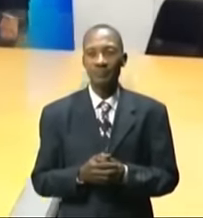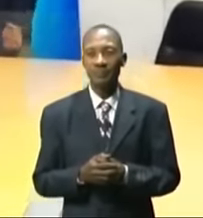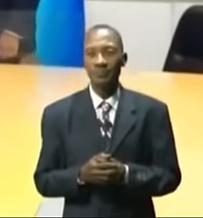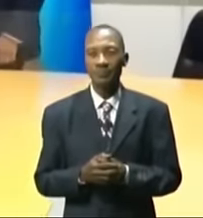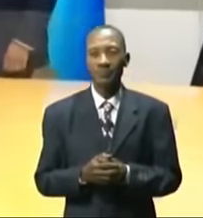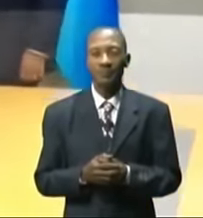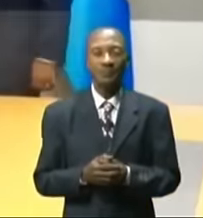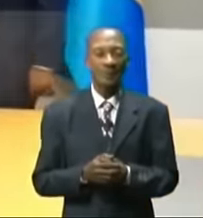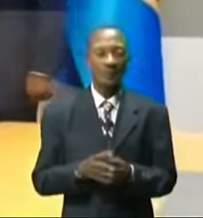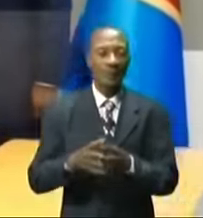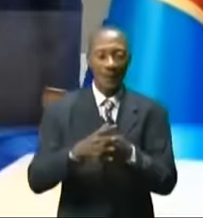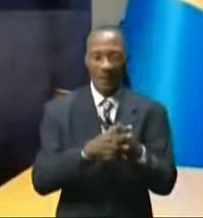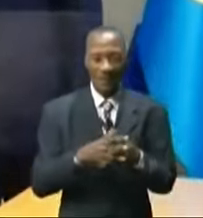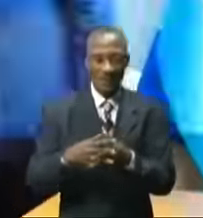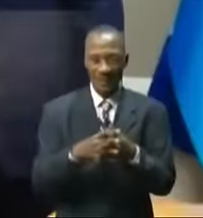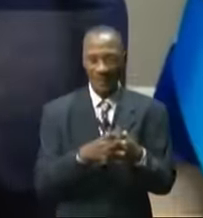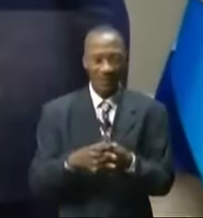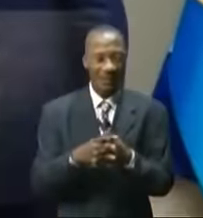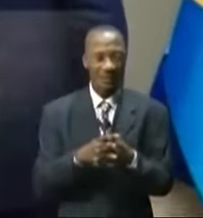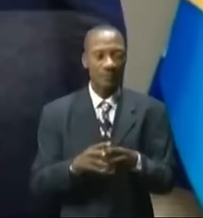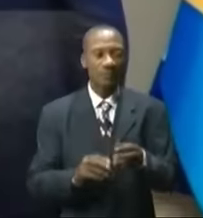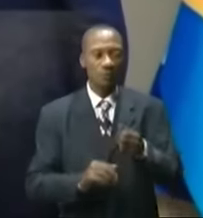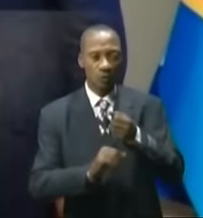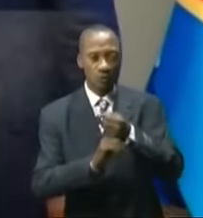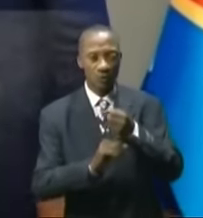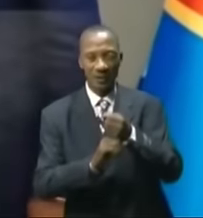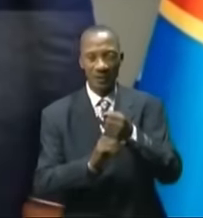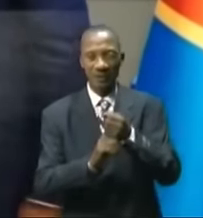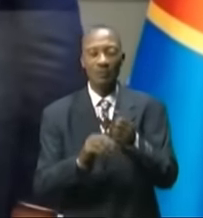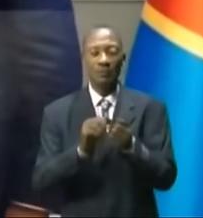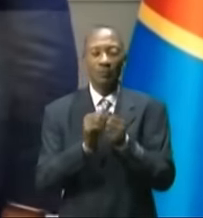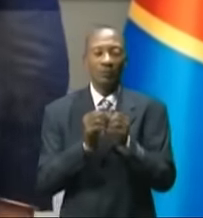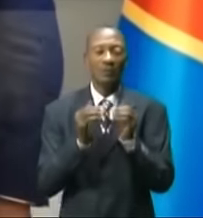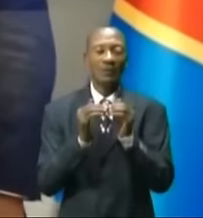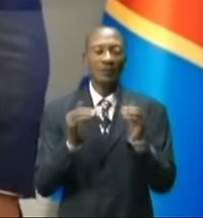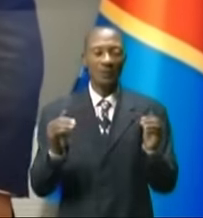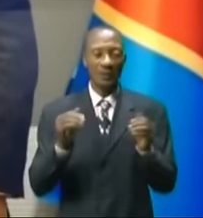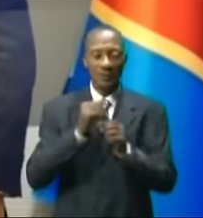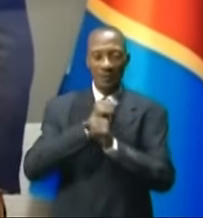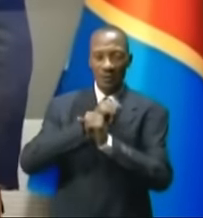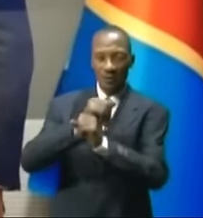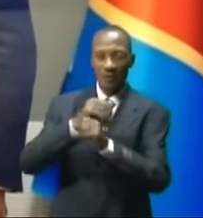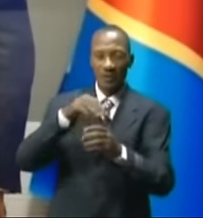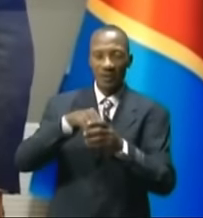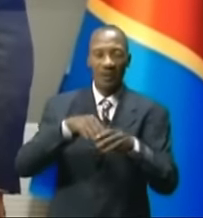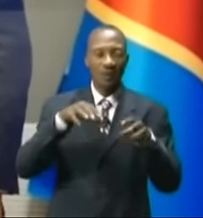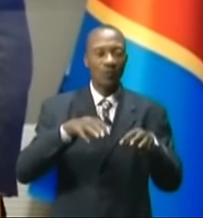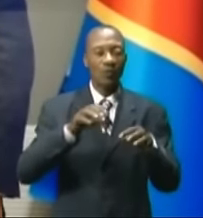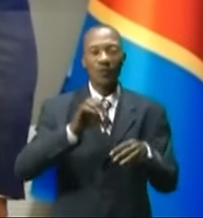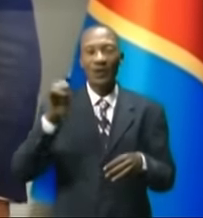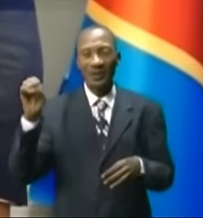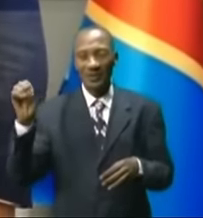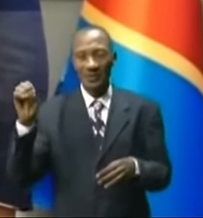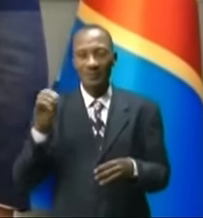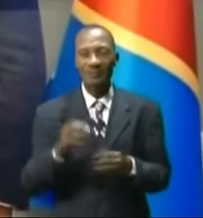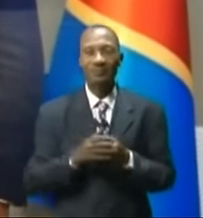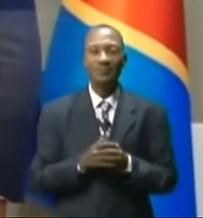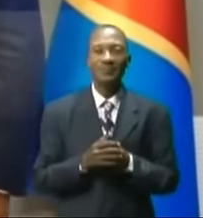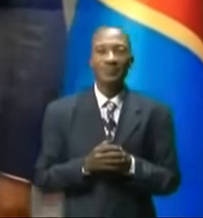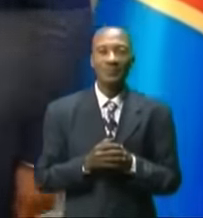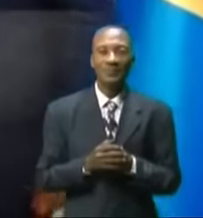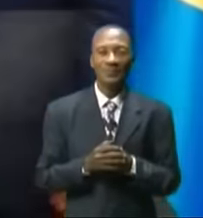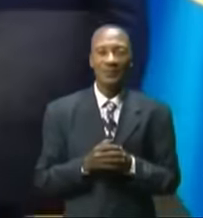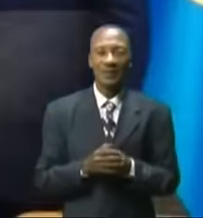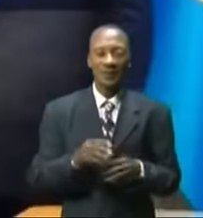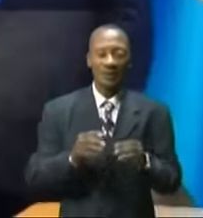Les États-Unis d'Amérique soutiennent un règlement pacifique de la crise sécuritaire dans l'est de la République démocratique du Congo. Sa sous-secrétaire